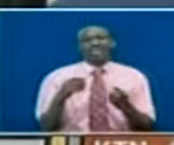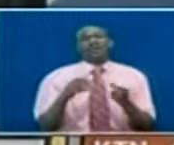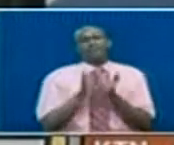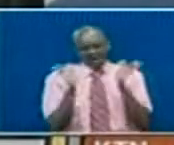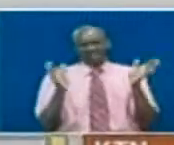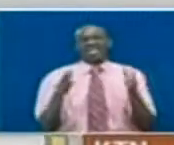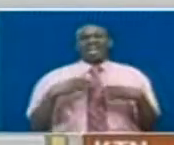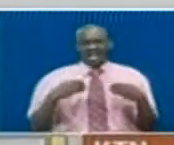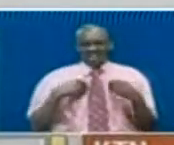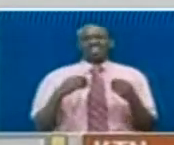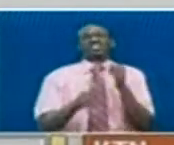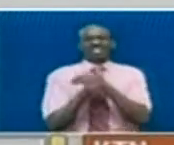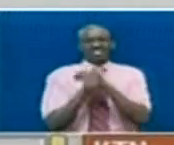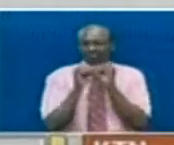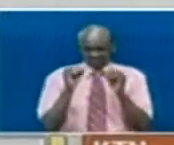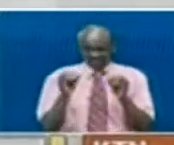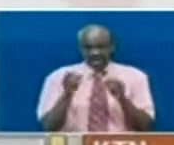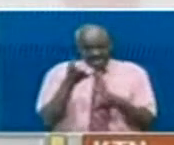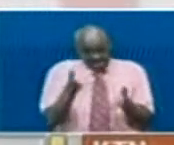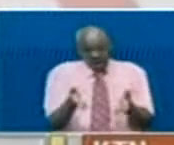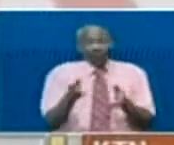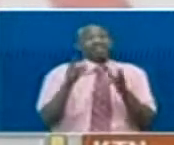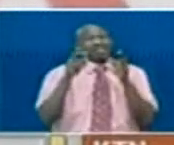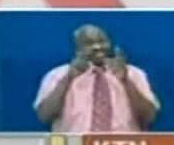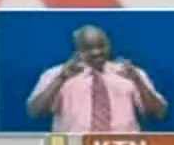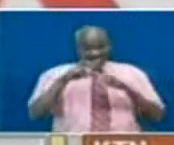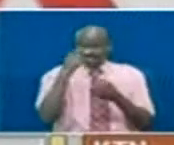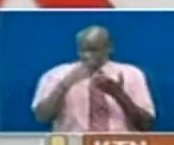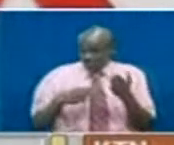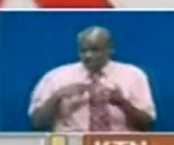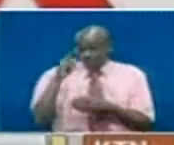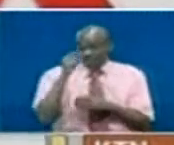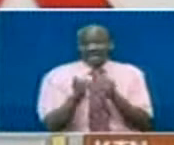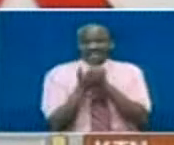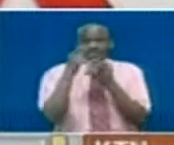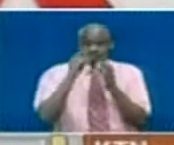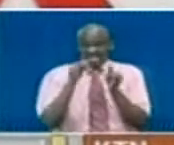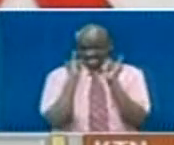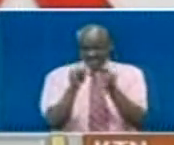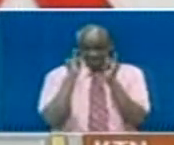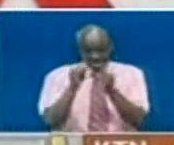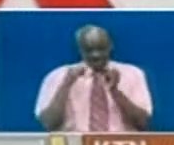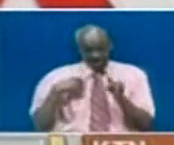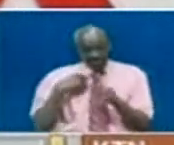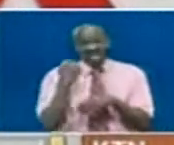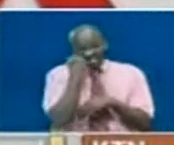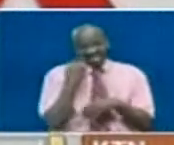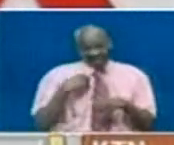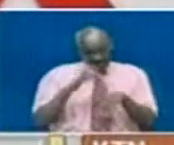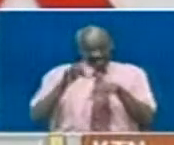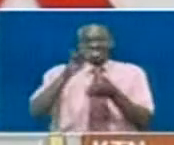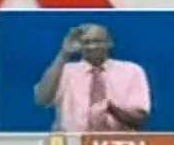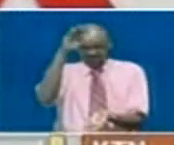threat. Kulingana na utafiti wa UNAIDS, viwango vya maambukizi mapya vimeshuka kwa